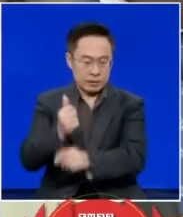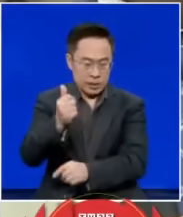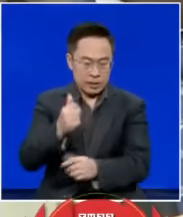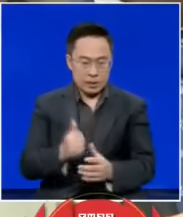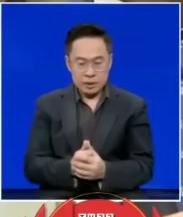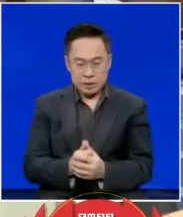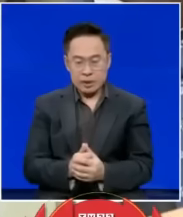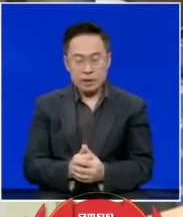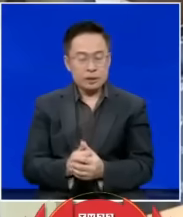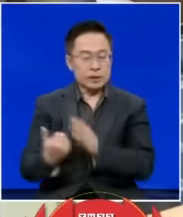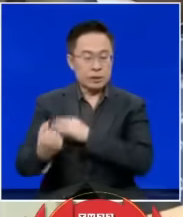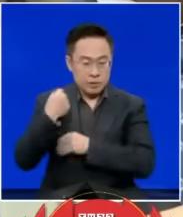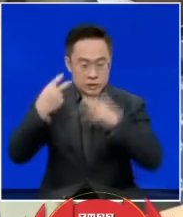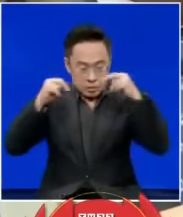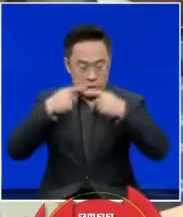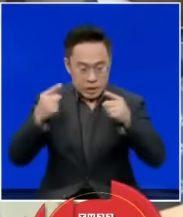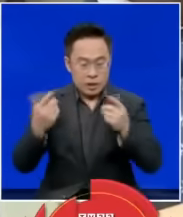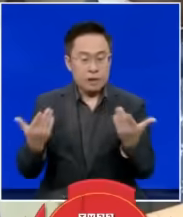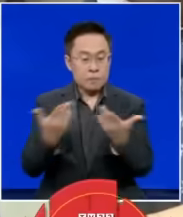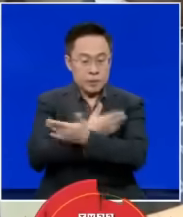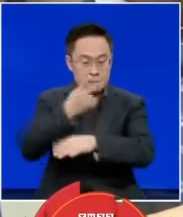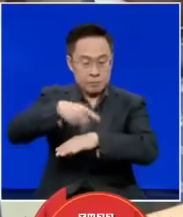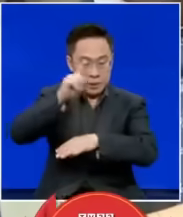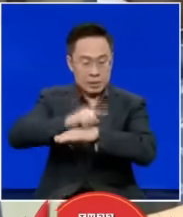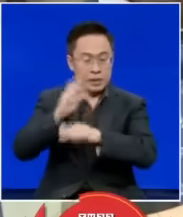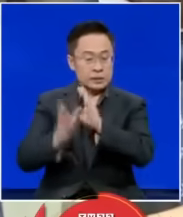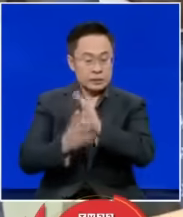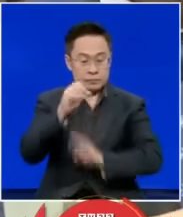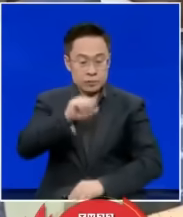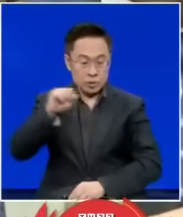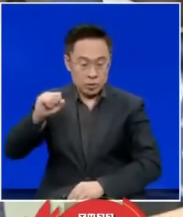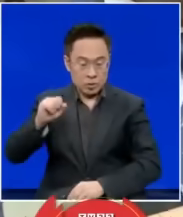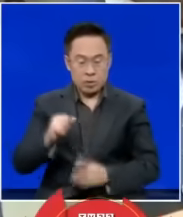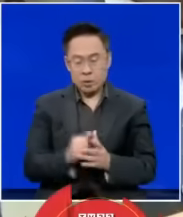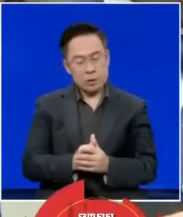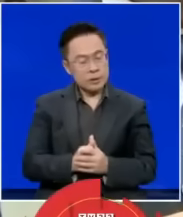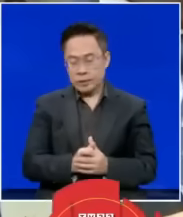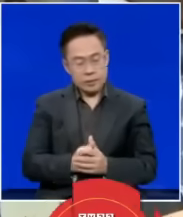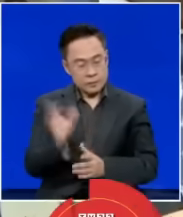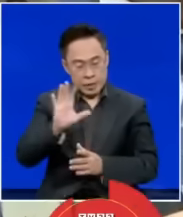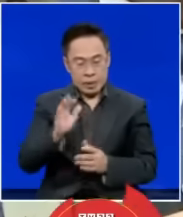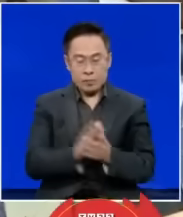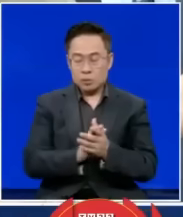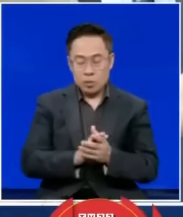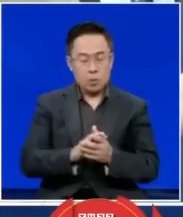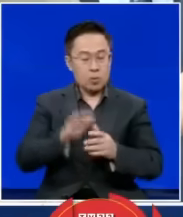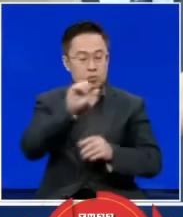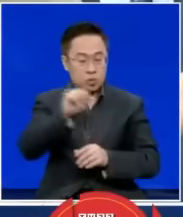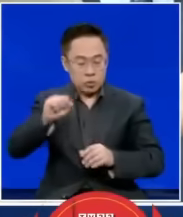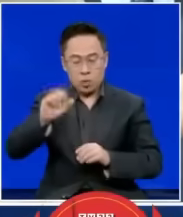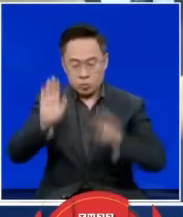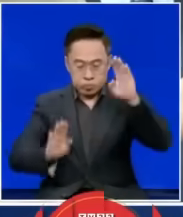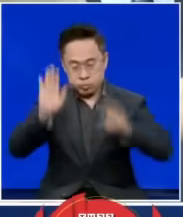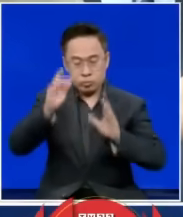างก็คือจบแต่ถ้าเปลี่ยนประธานสภาเรื่องใหญ่นะไม่ใช่ว่าเสร็จแล้วจบท่านผู้ชมฮะเพราะว่าก็ต้องมานั่งเลือกกันใหม่เลยแล้วมันจะกลายเป็น